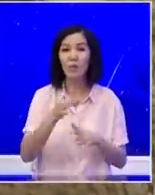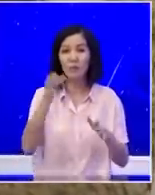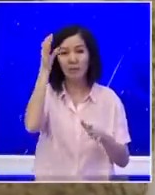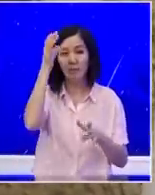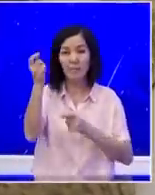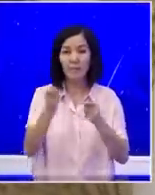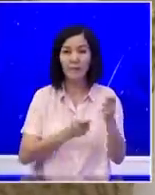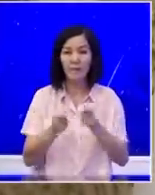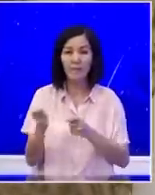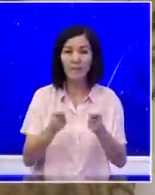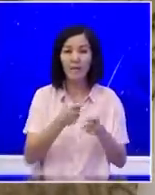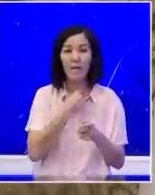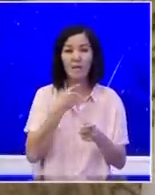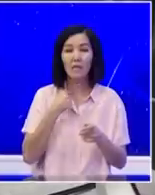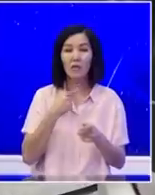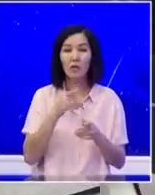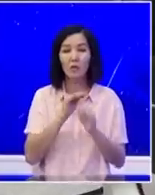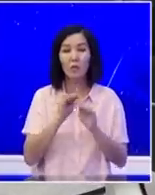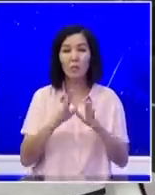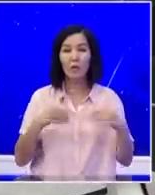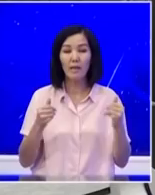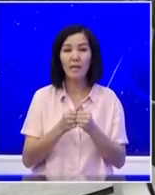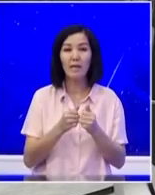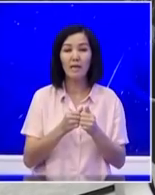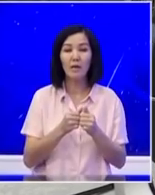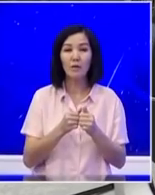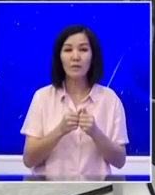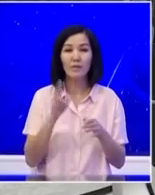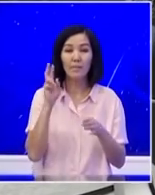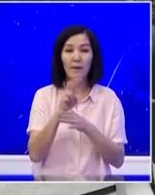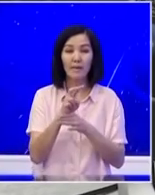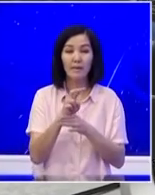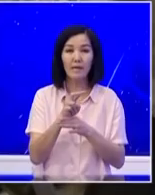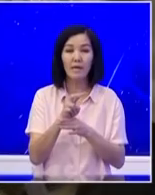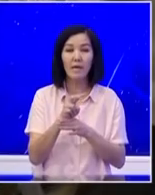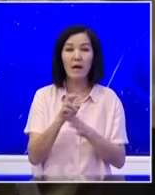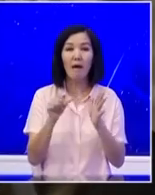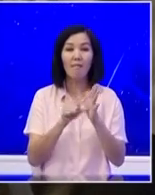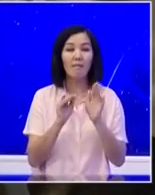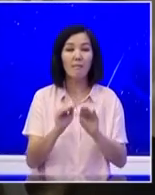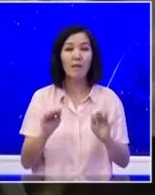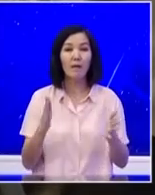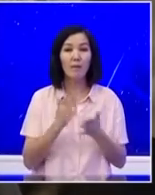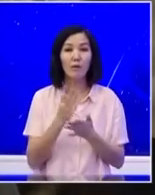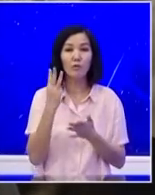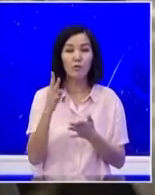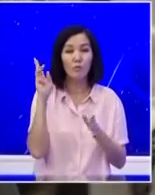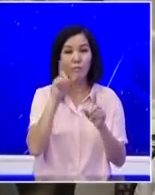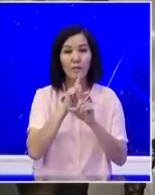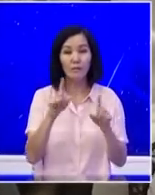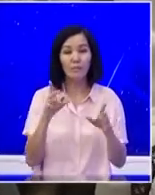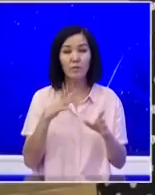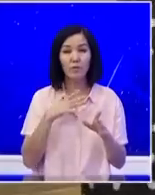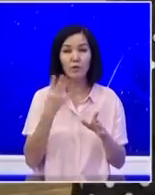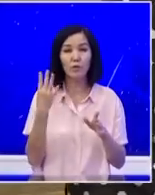басқармасының өкілдері Талдықорғандағы көп балалы Әдіразақтар отбасына барды. Бұл шаңырақта 6 бала бар. Оның үшеуі мектеп жасында.